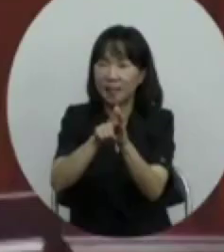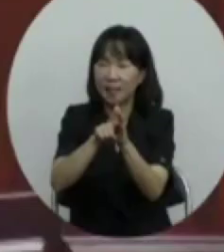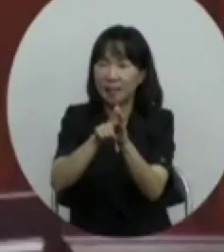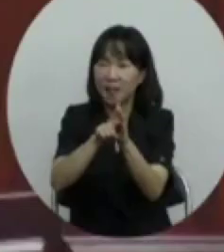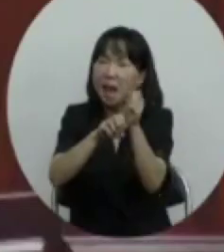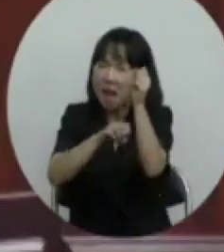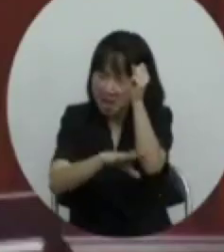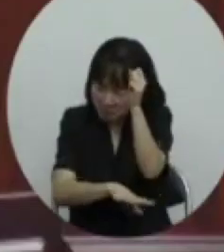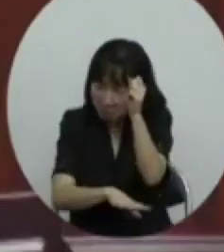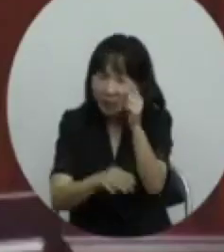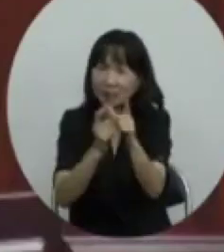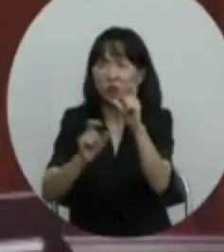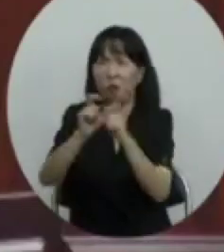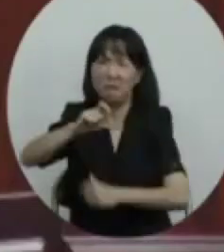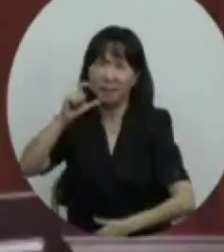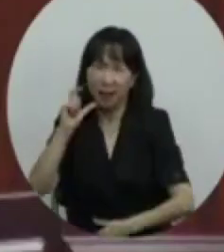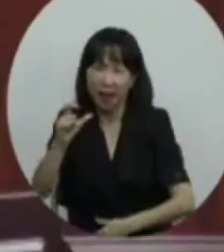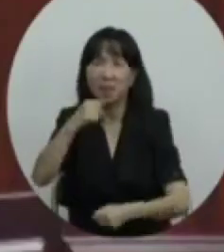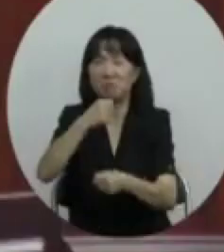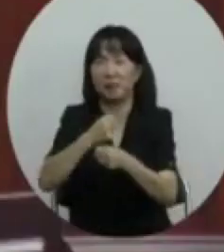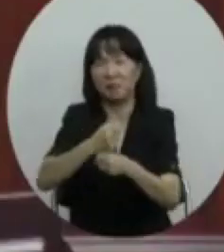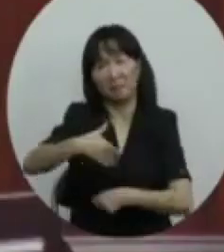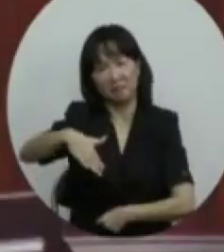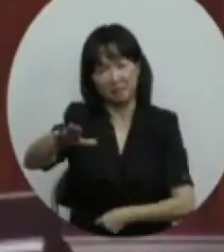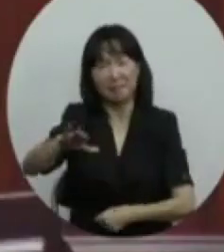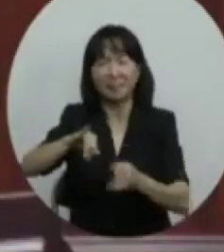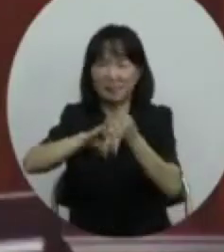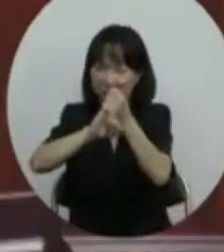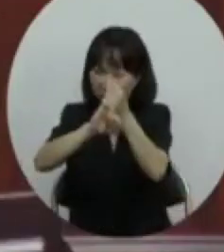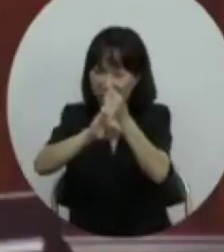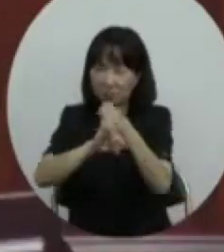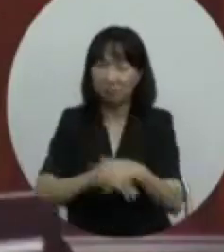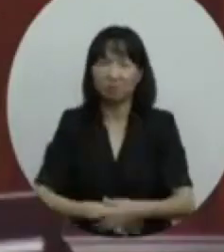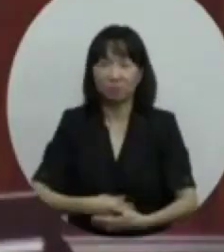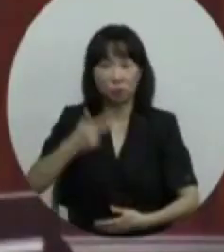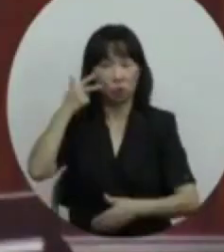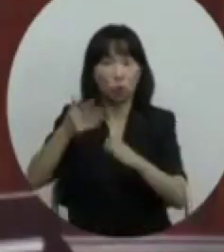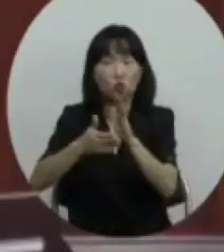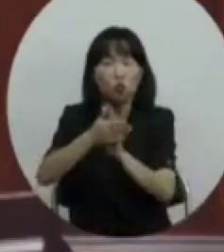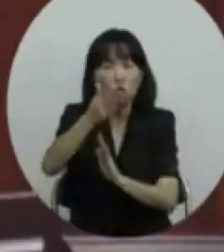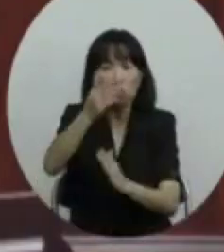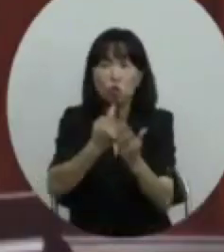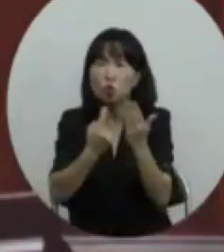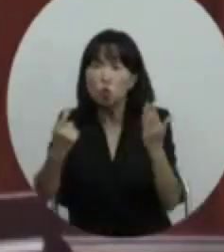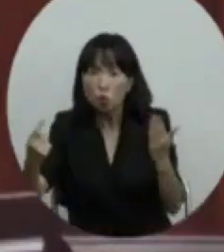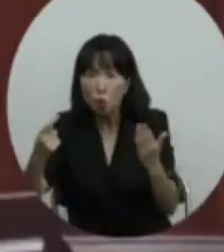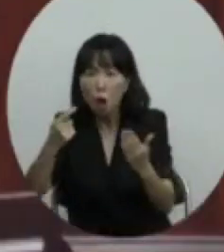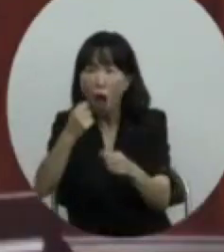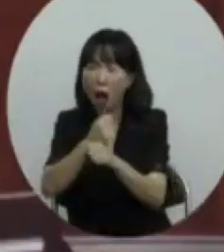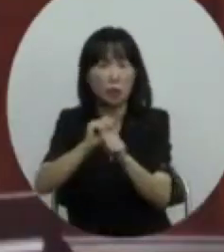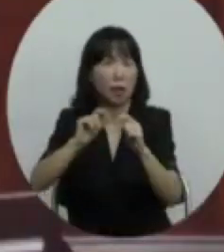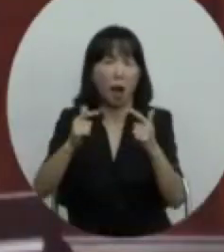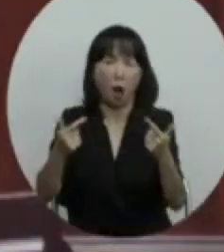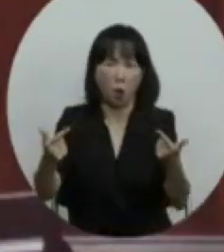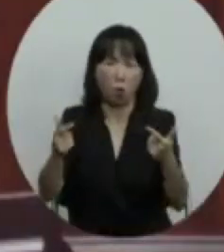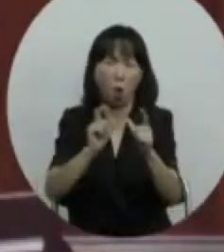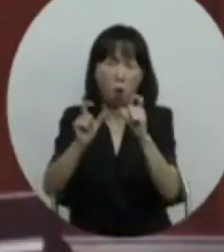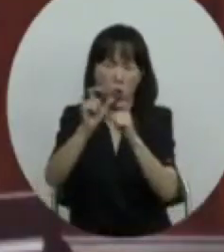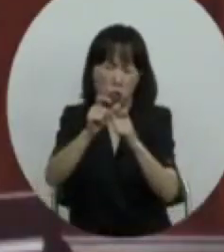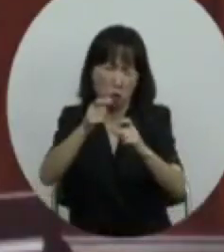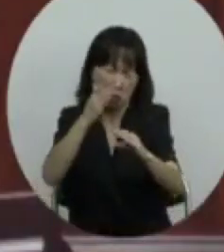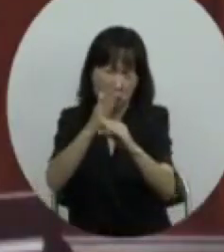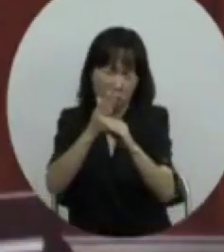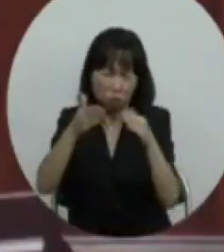마련에 집중하겠습니다. 그동안 소외되었던 여주가 새로운 첨단 산업이 최적지로